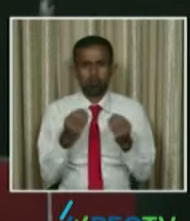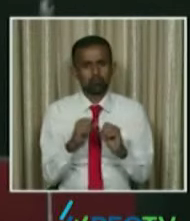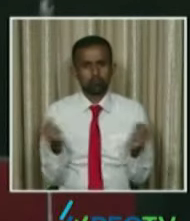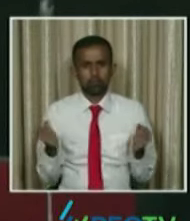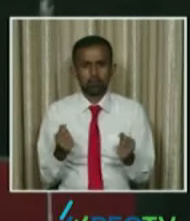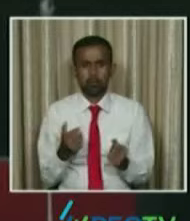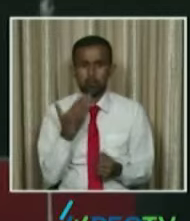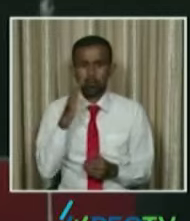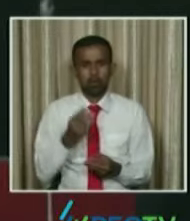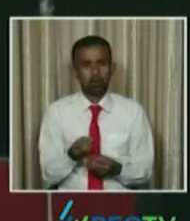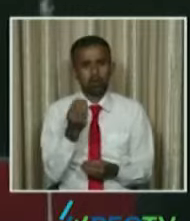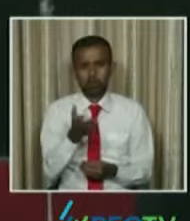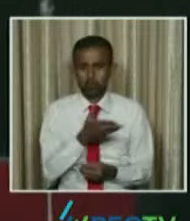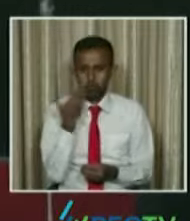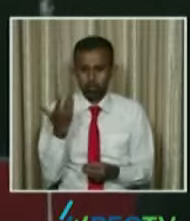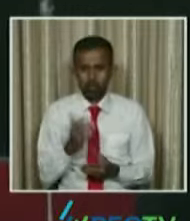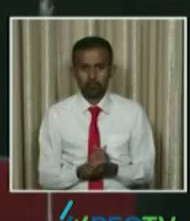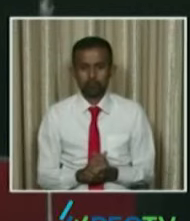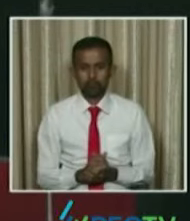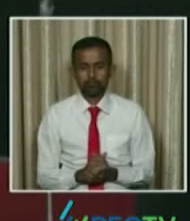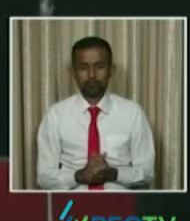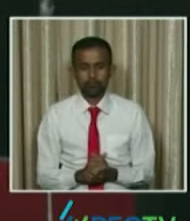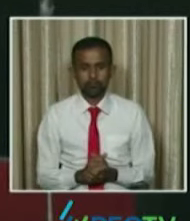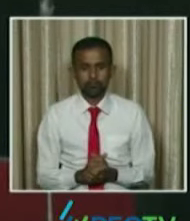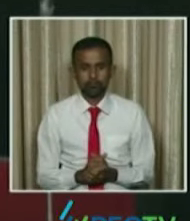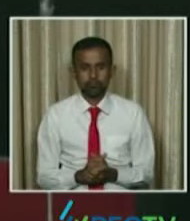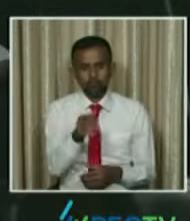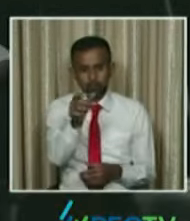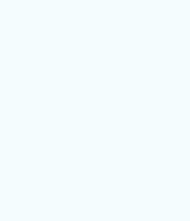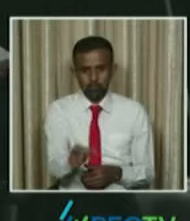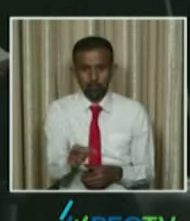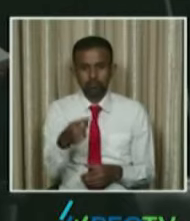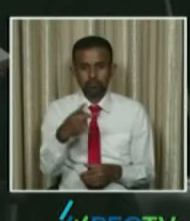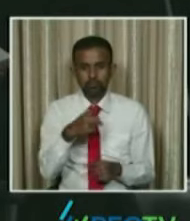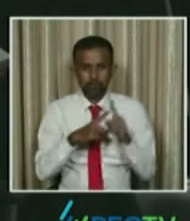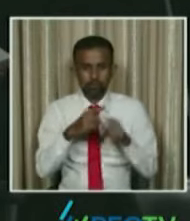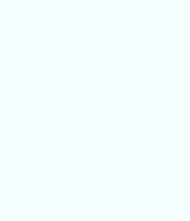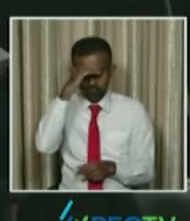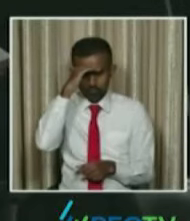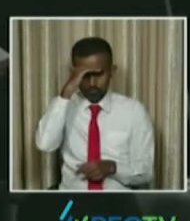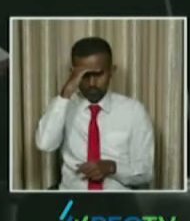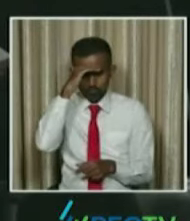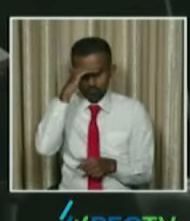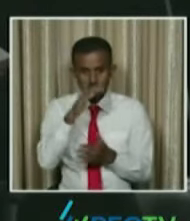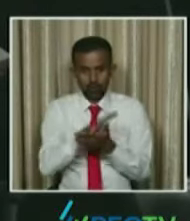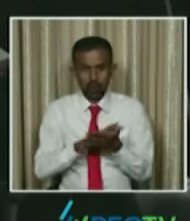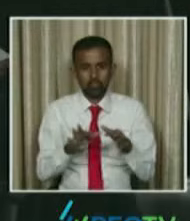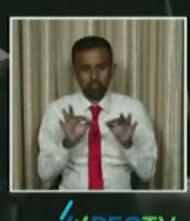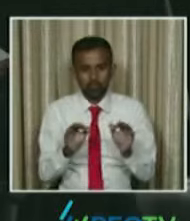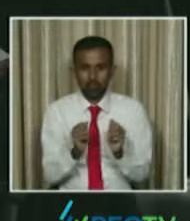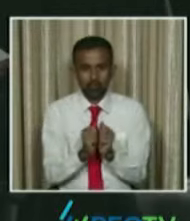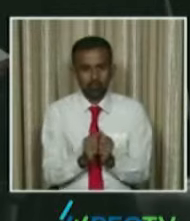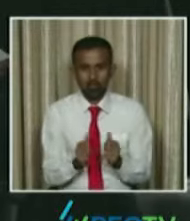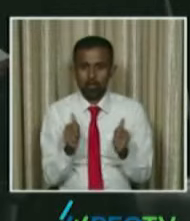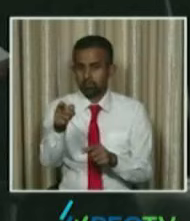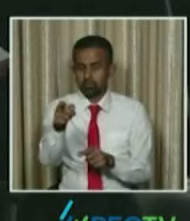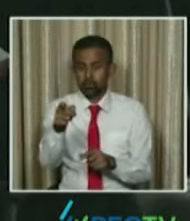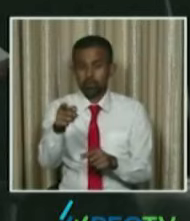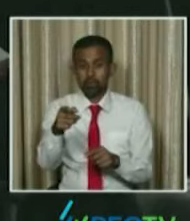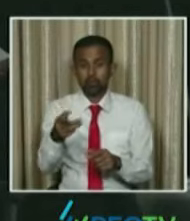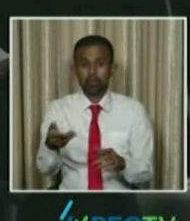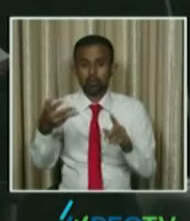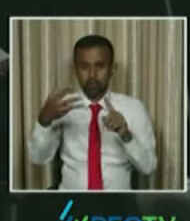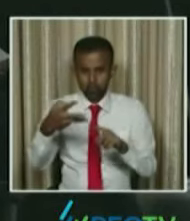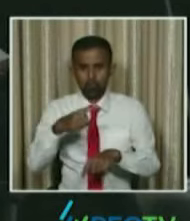පාස් කරගන්න එහෙමනම් හරි ඔව් Oh, it is you who suggested that today fix the date for a third reading today. So